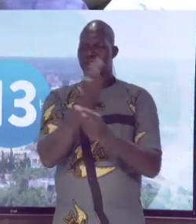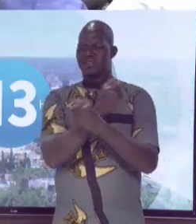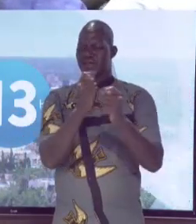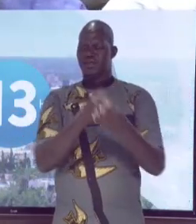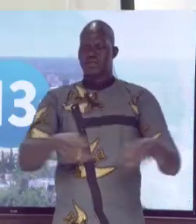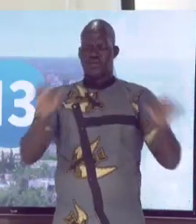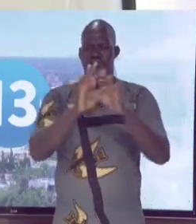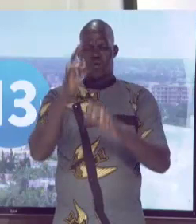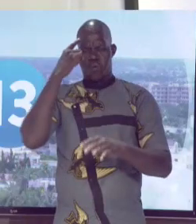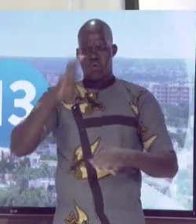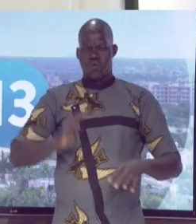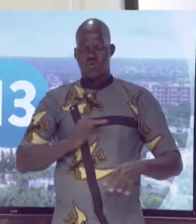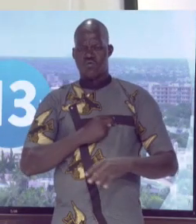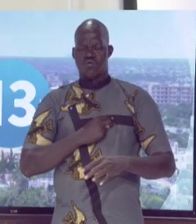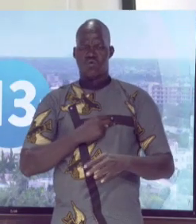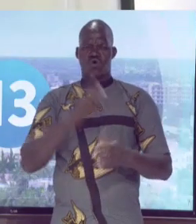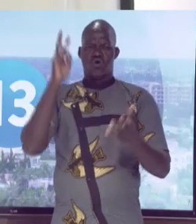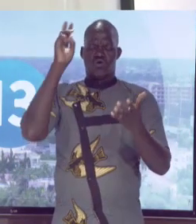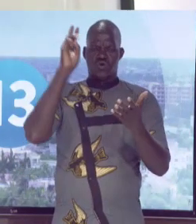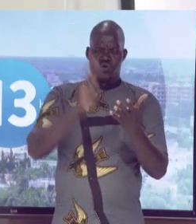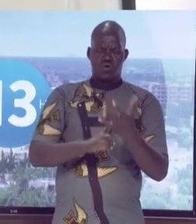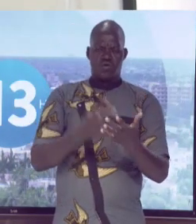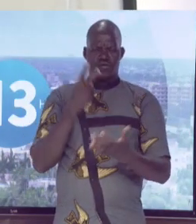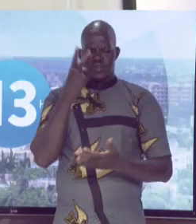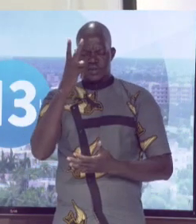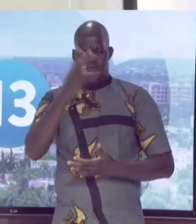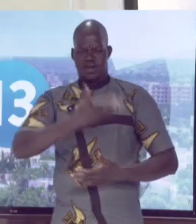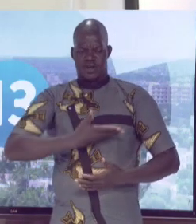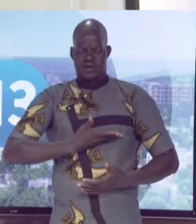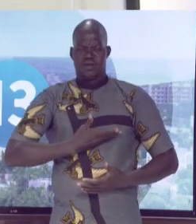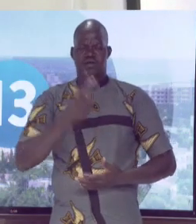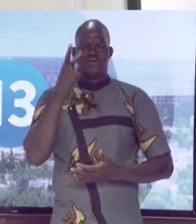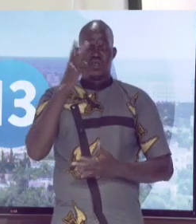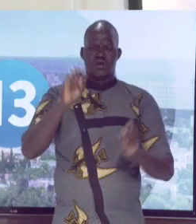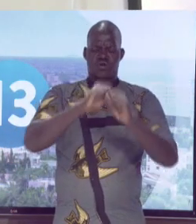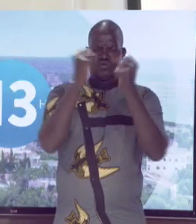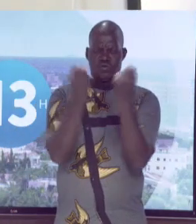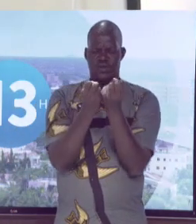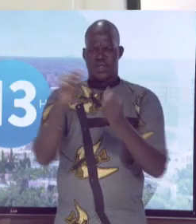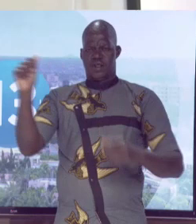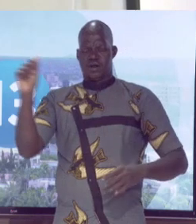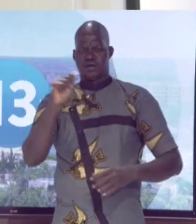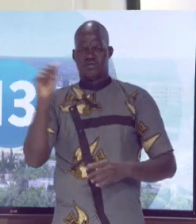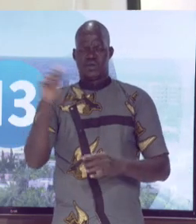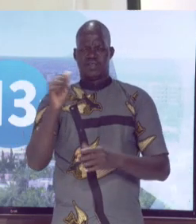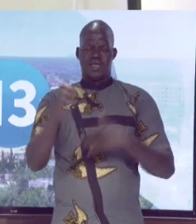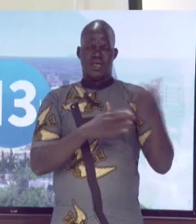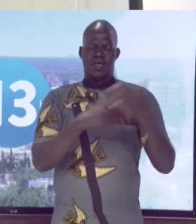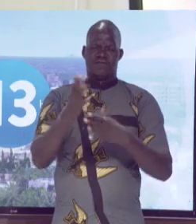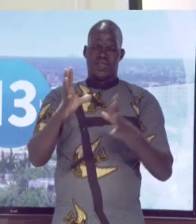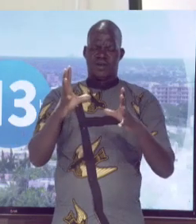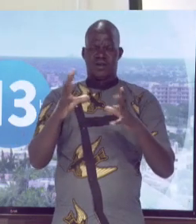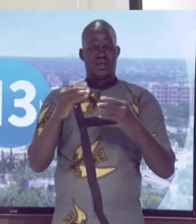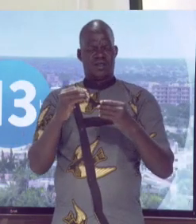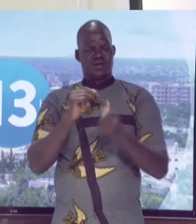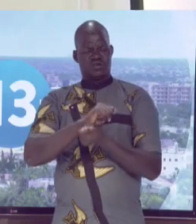nous de revisiter l'identité visuelle de notre société d'assurance afin de l'adapter